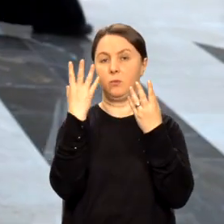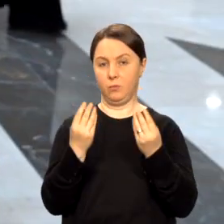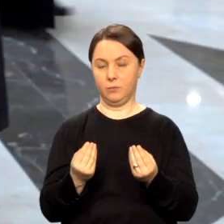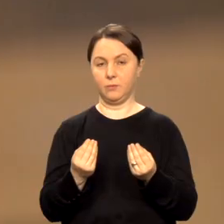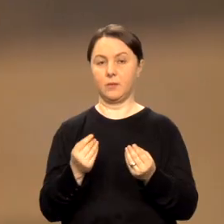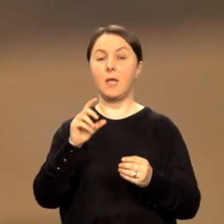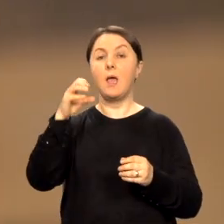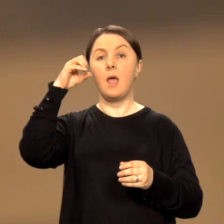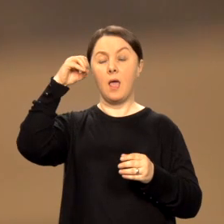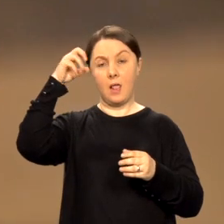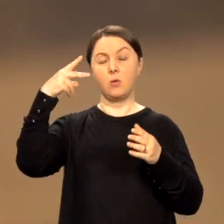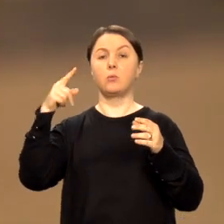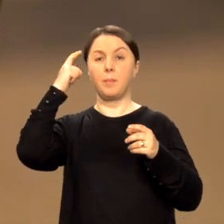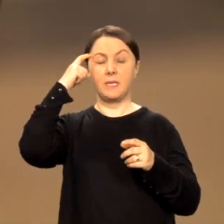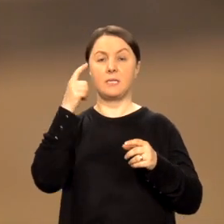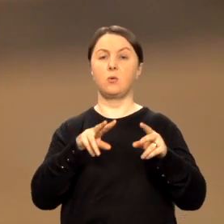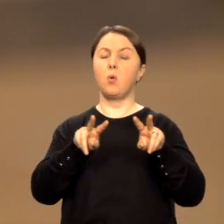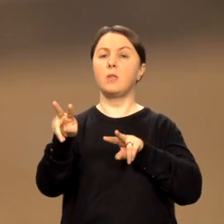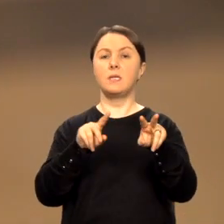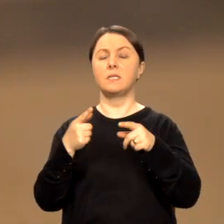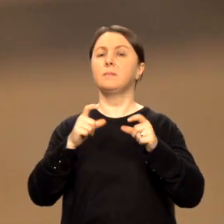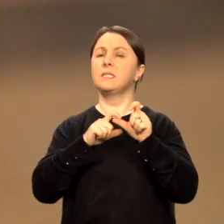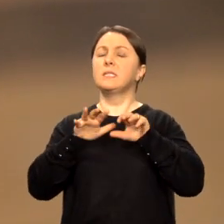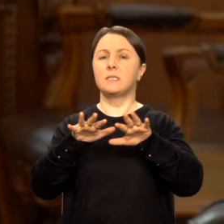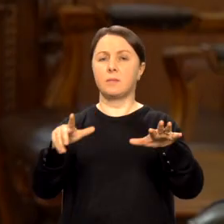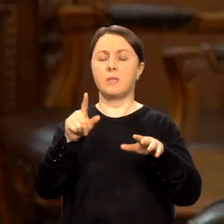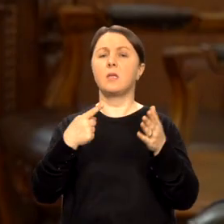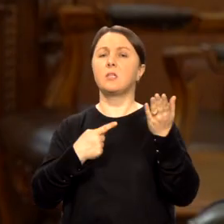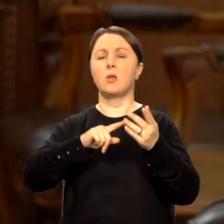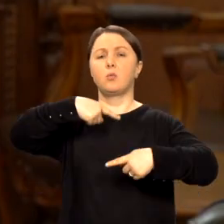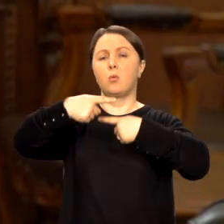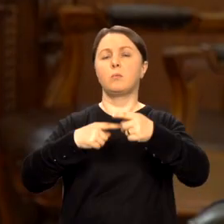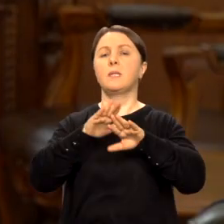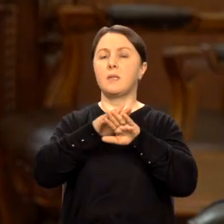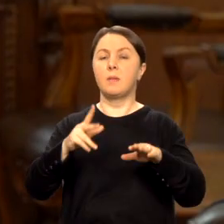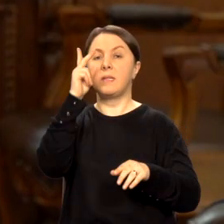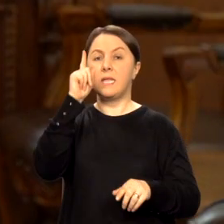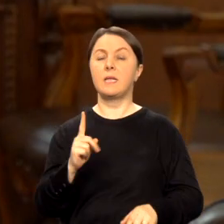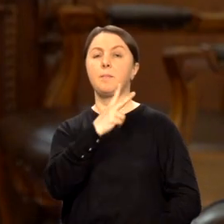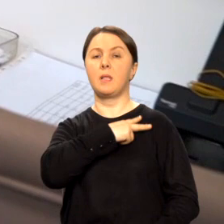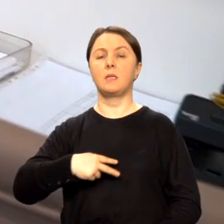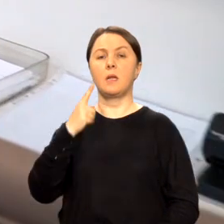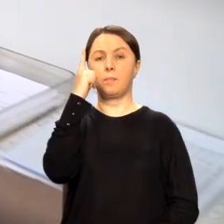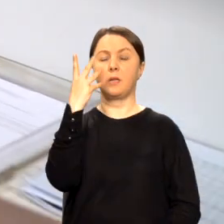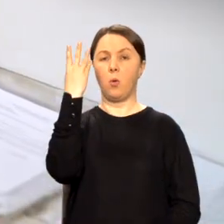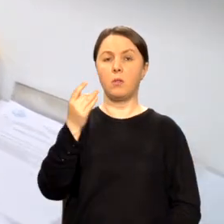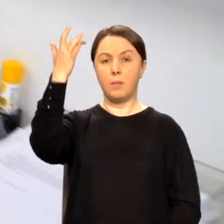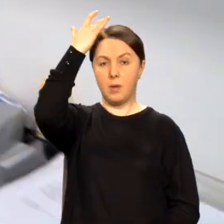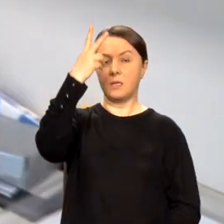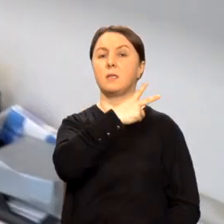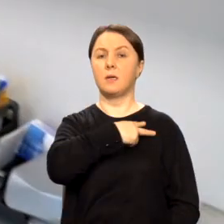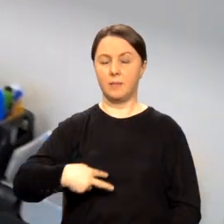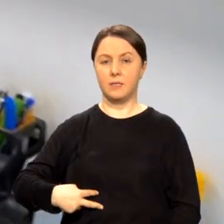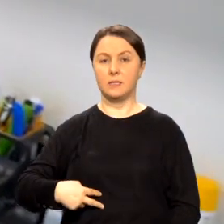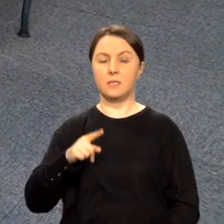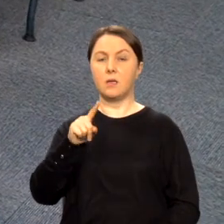topladık. Elektronik bilgi yönetim sistemiyle dijital dönüşümünü tamamlayan ilk belediyelerden biri olan